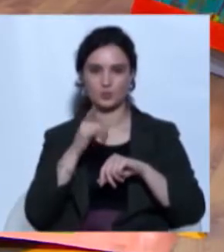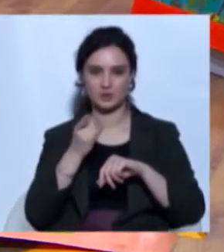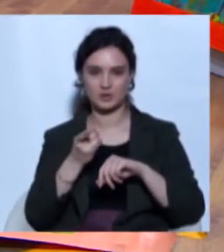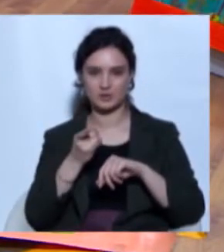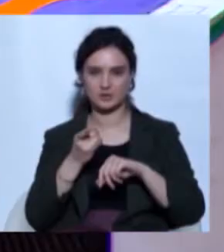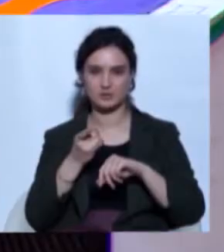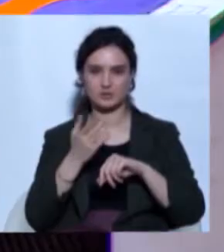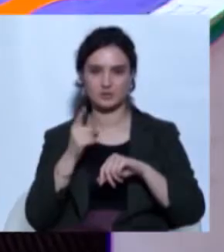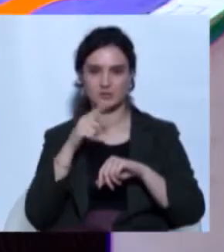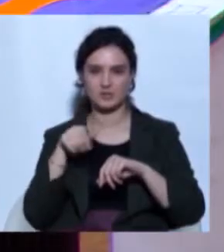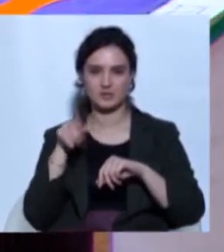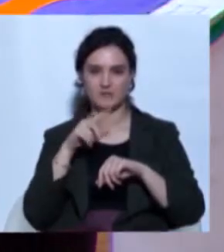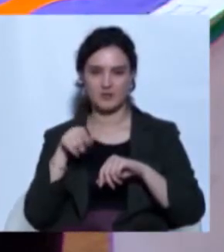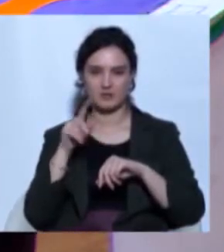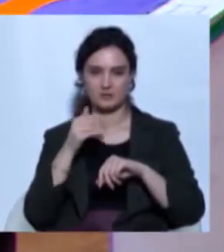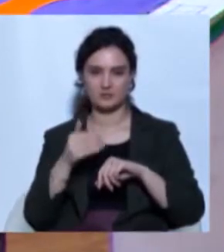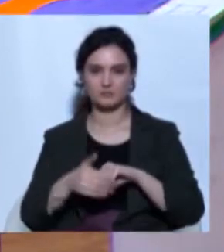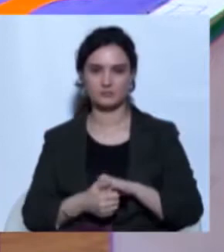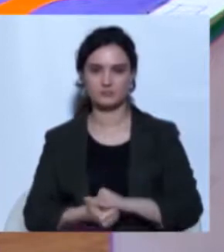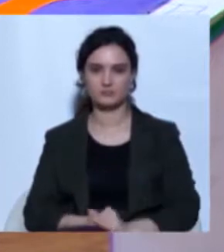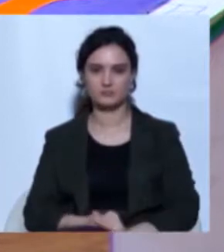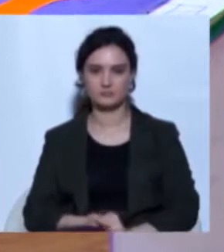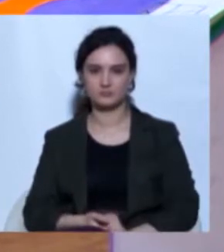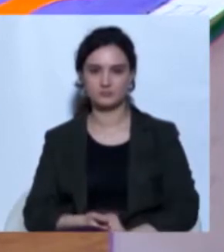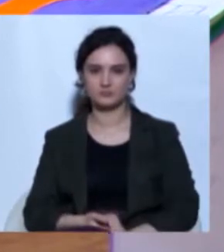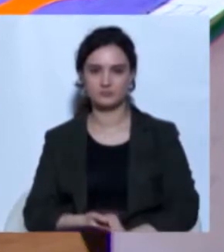ოთხკუთხედი, მრგვალი.